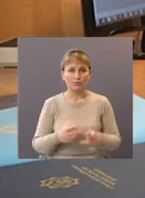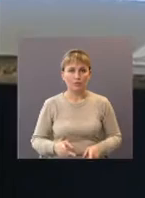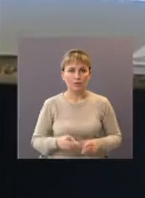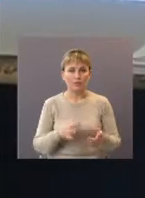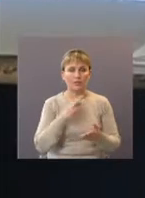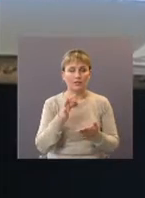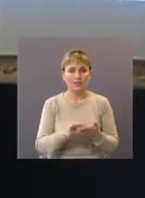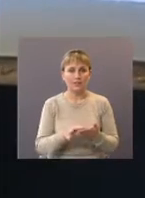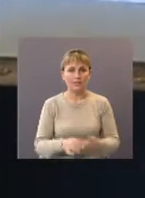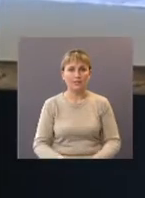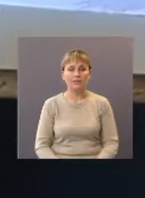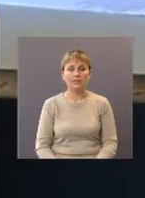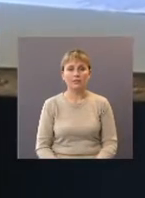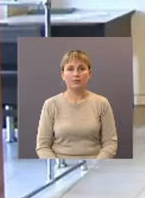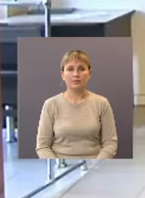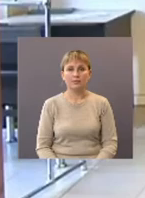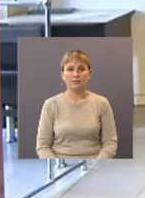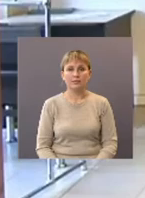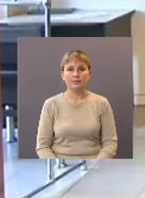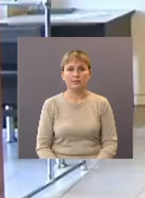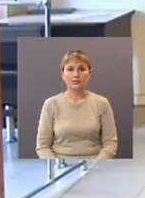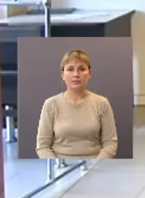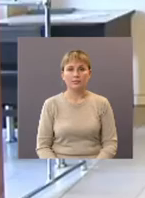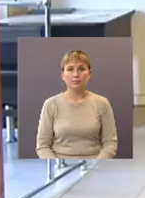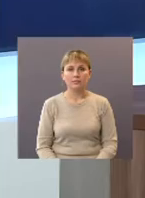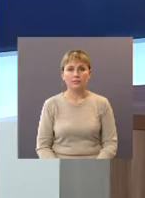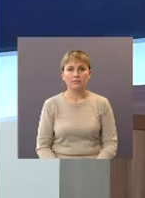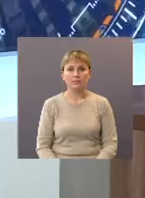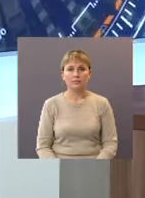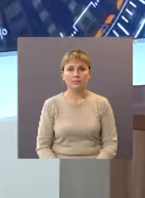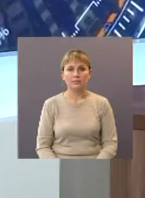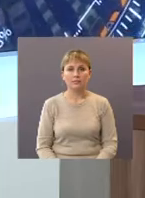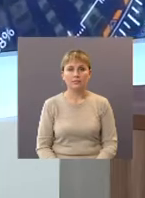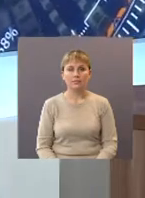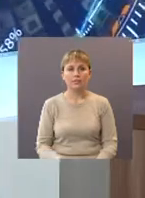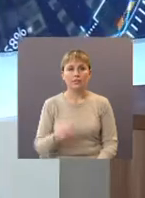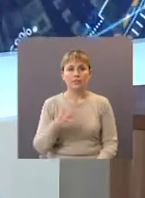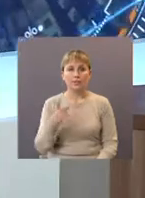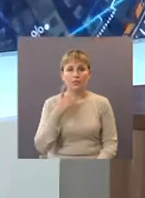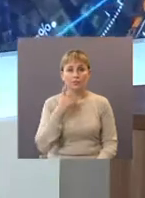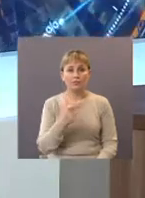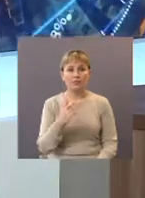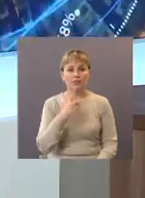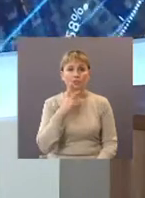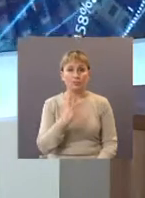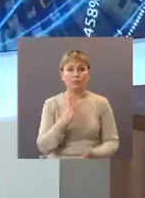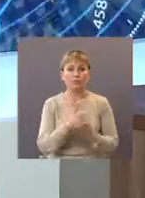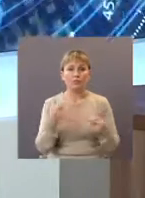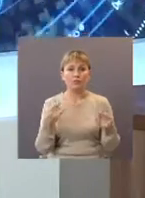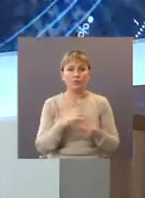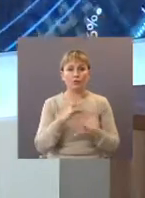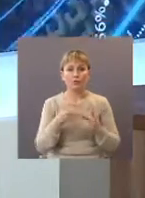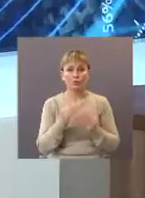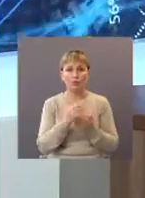ответственности. Рамина Макримова, Рашидин Якупов, «Телебашня». Еще раз напоминаю, вы смотрите в прямом эфире